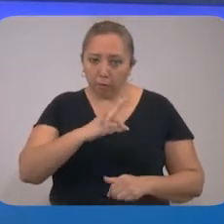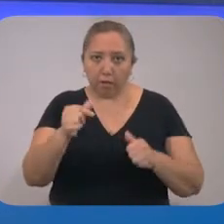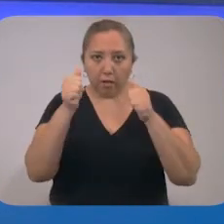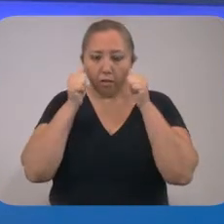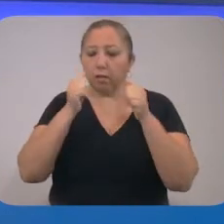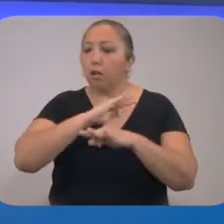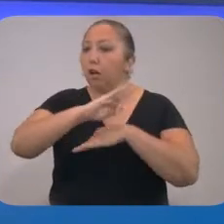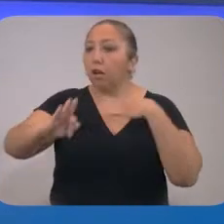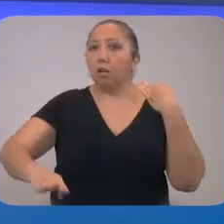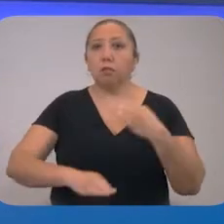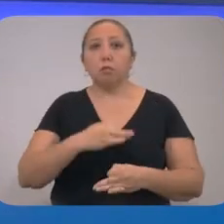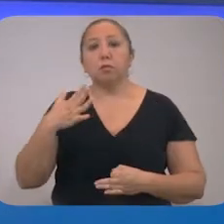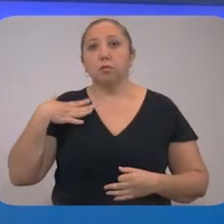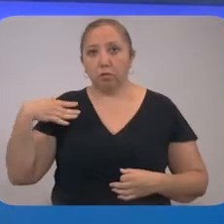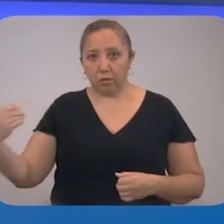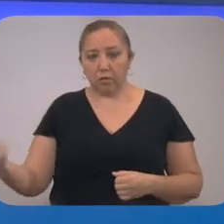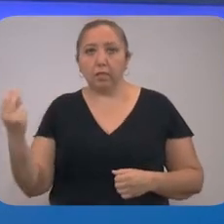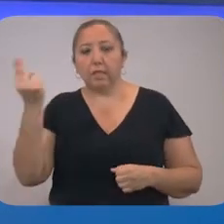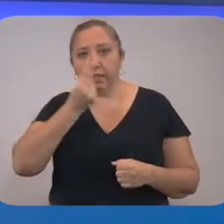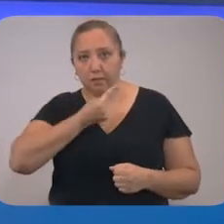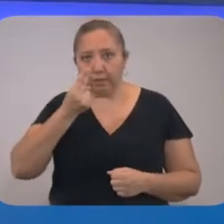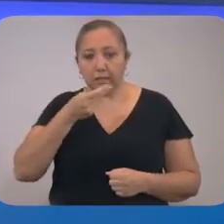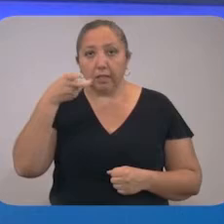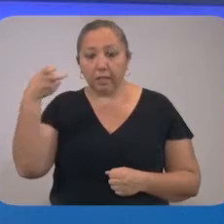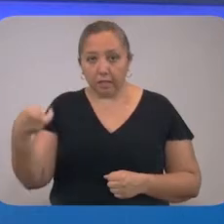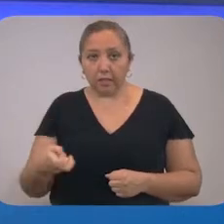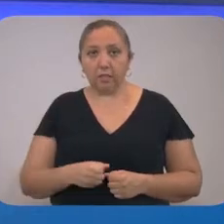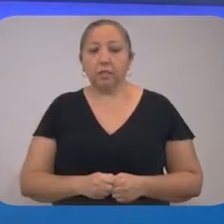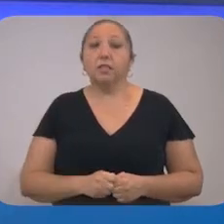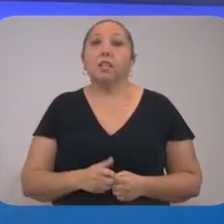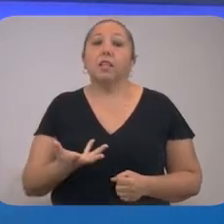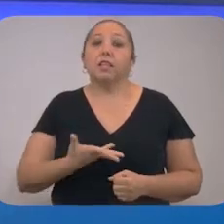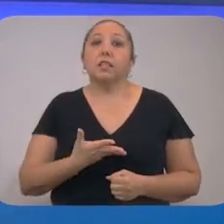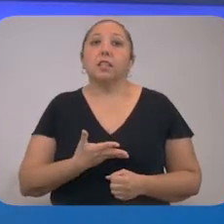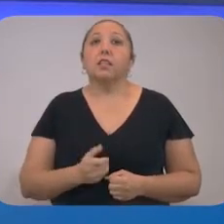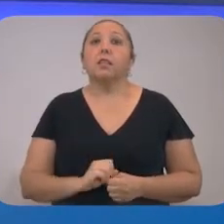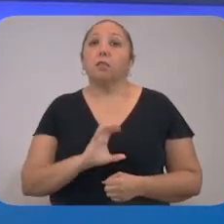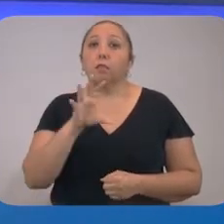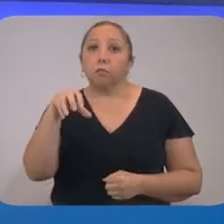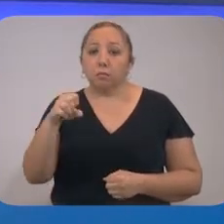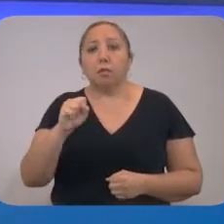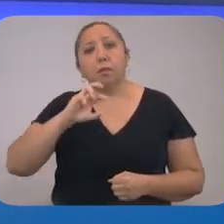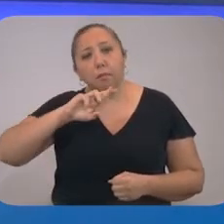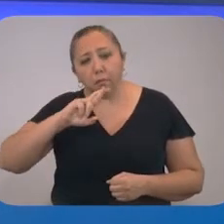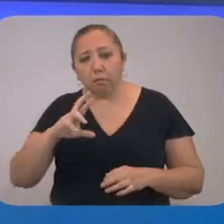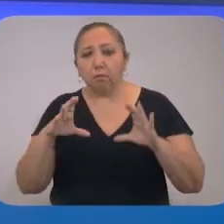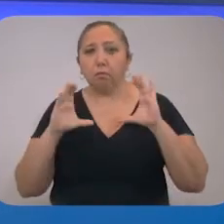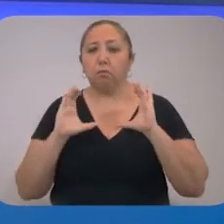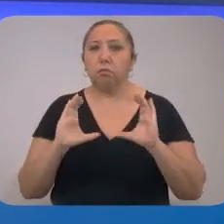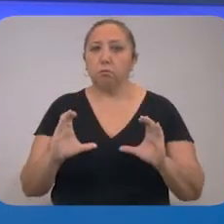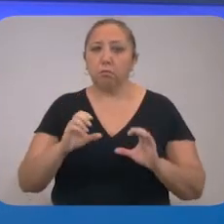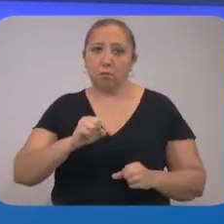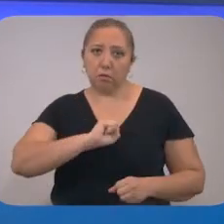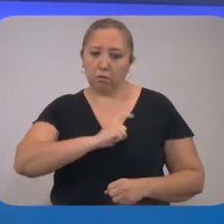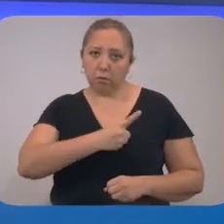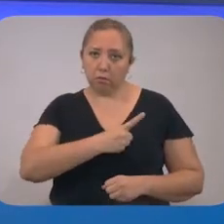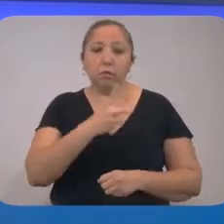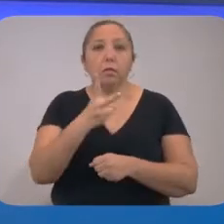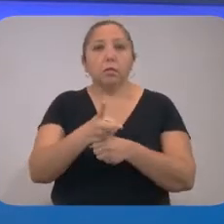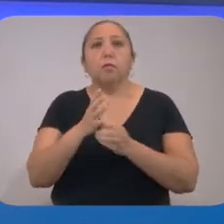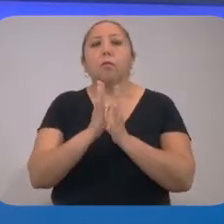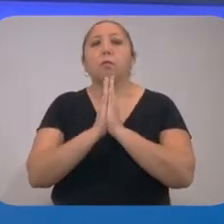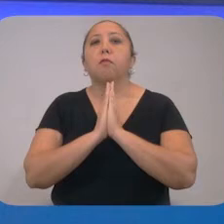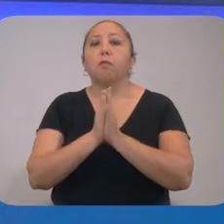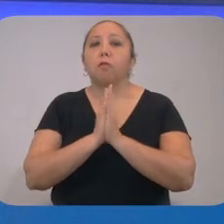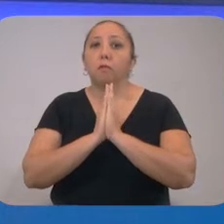yukateco. Atiktesh, kabetes tulaka bashetsang, yete patenes tabotoches. Le maso una hujok lo be, kabetung